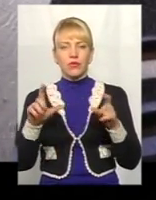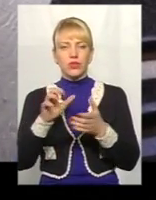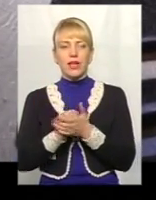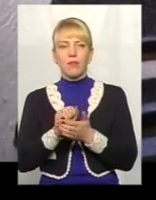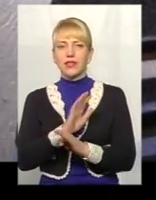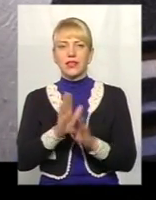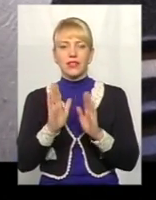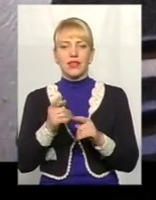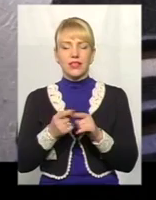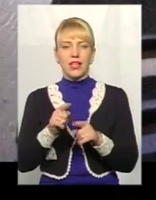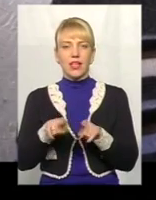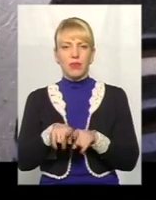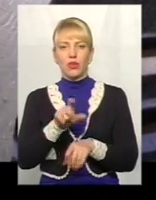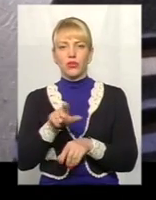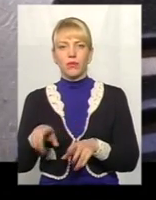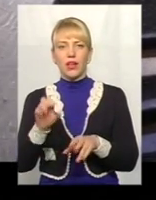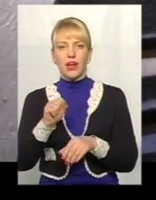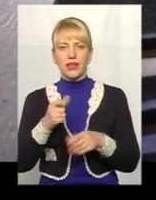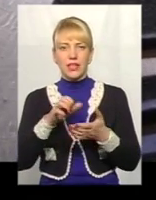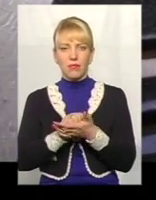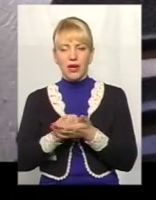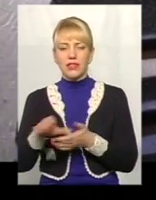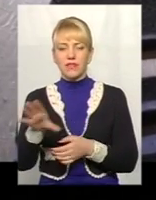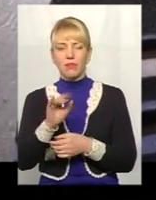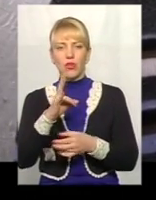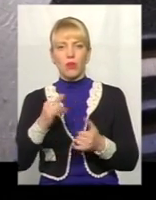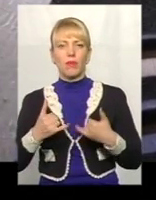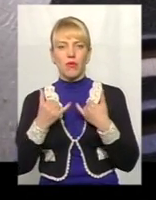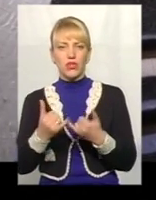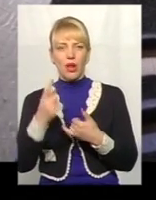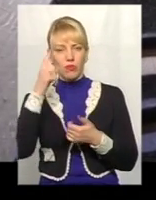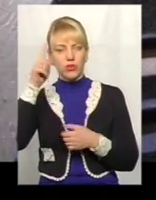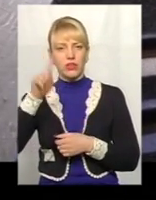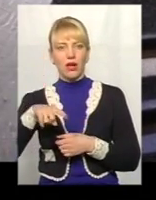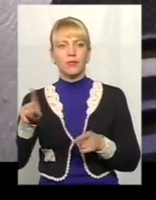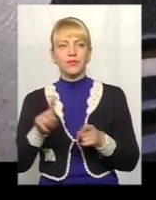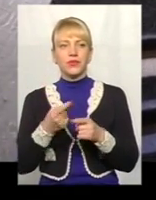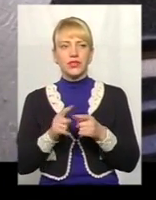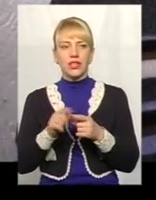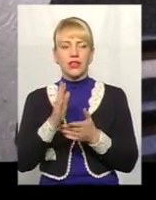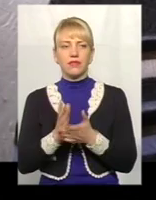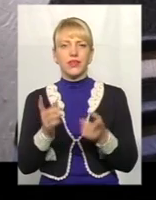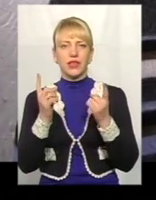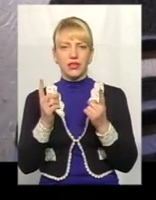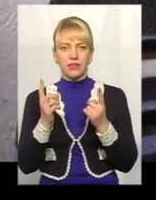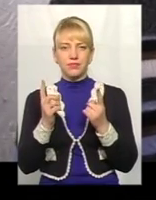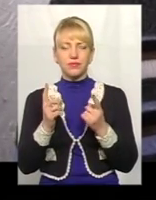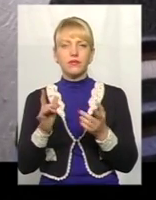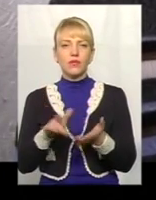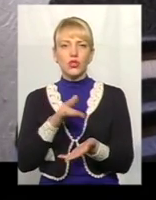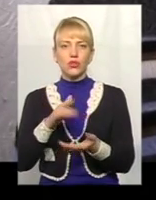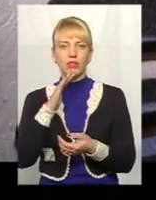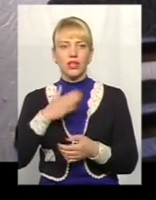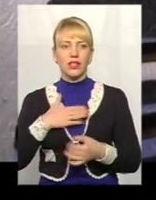тільки цими людьми, він займається всіма, але ми поважаємо і знаємо, що це є дуже така велика сторінка